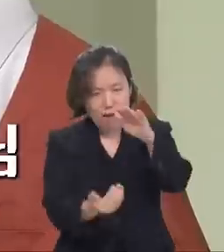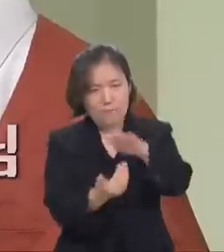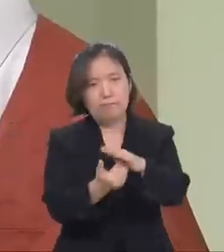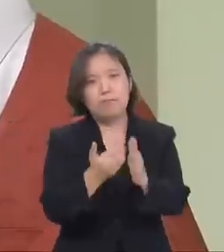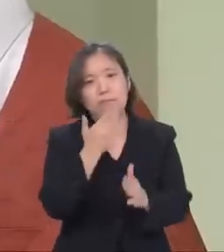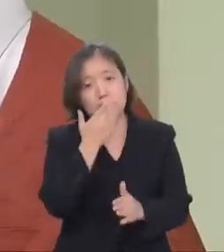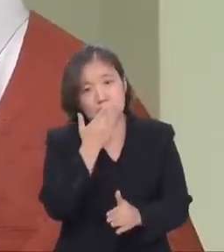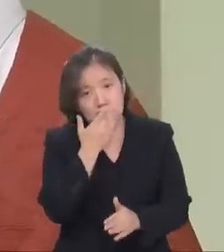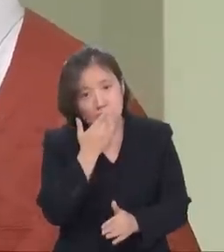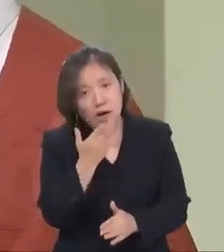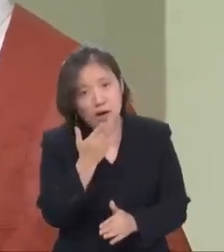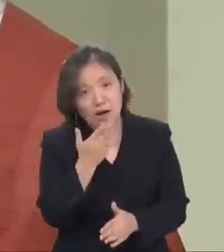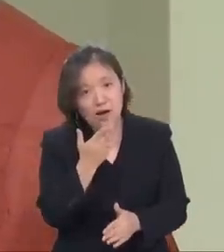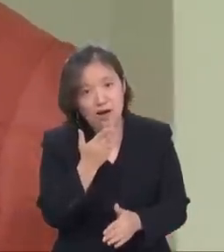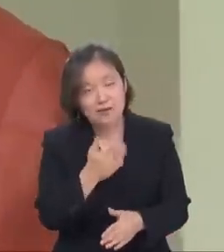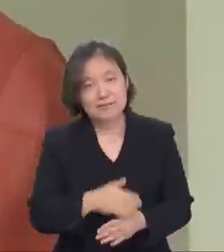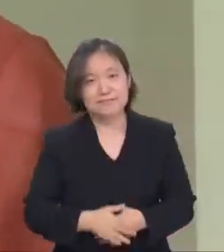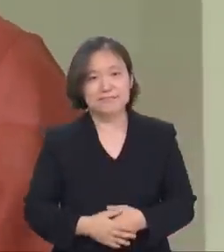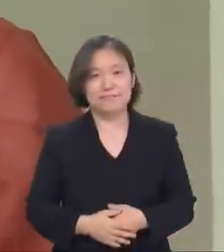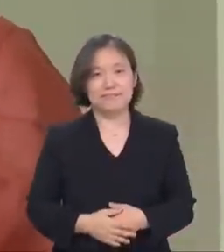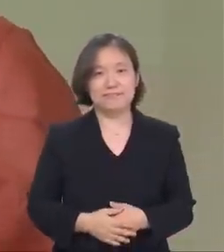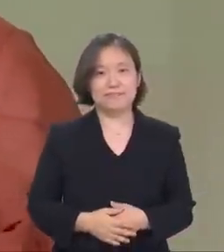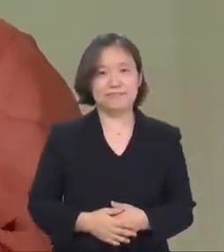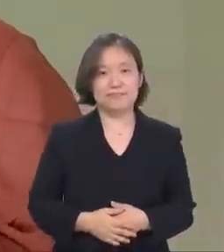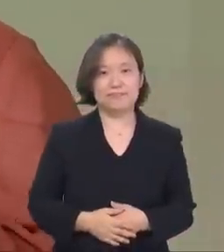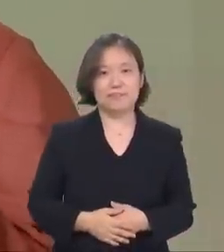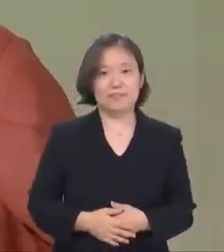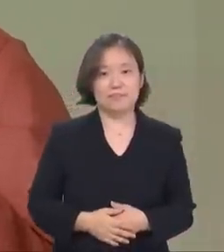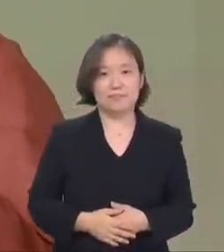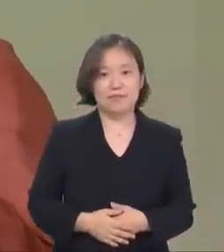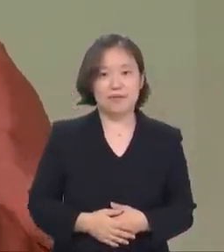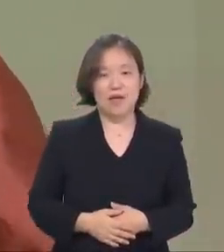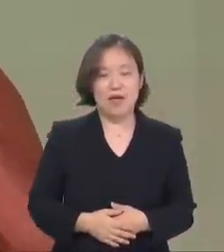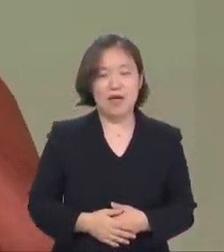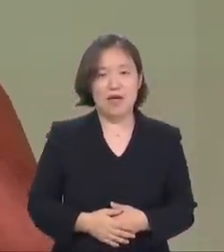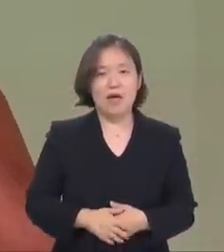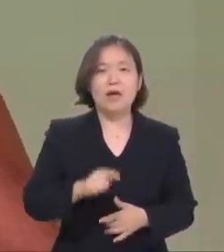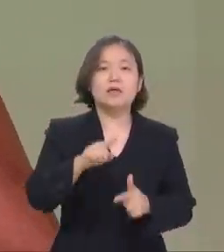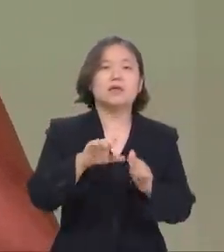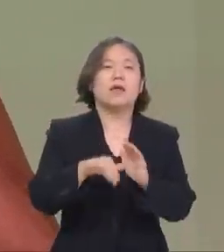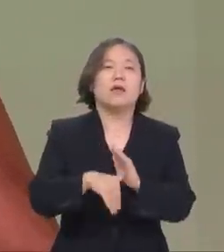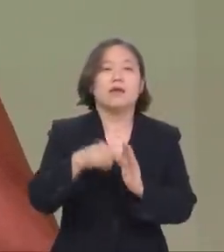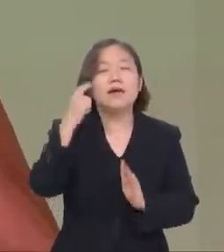거예요 그때 어떤 생각을 일으켰냐